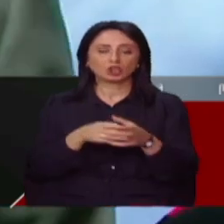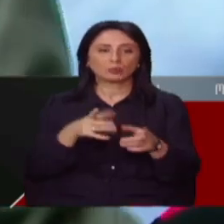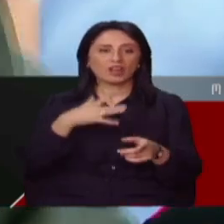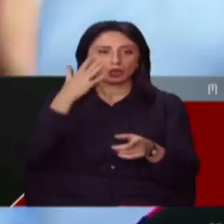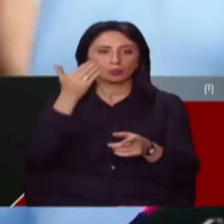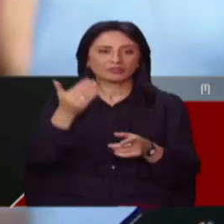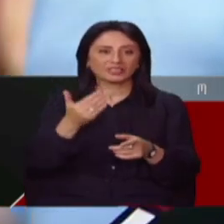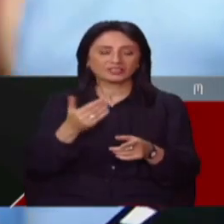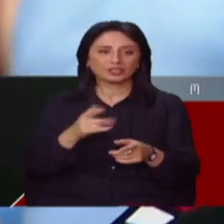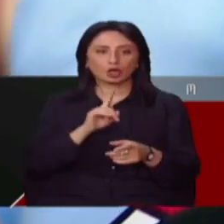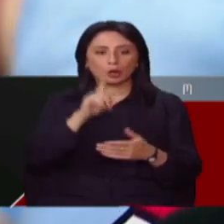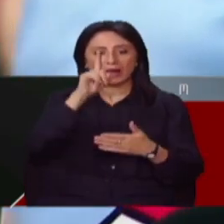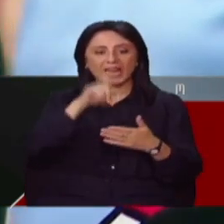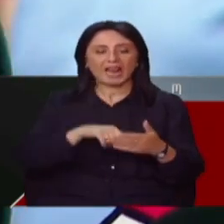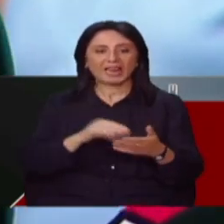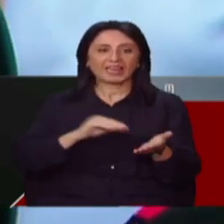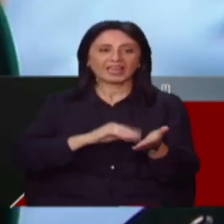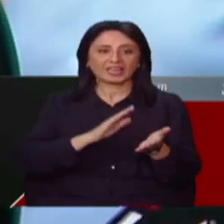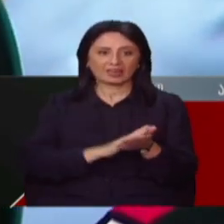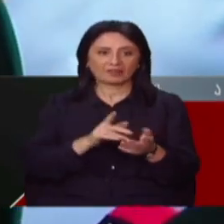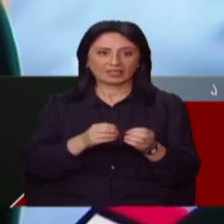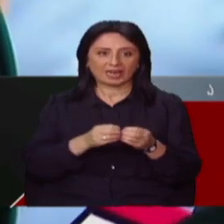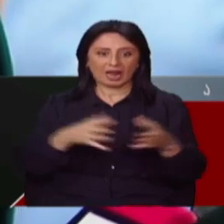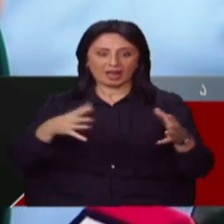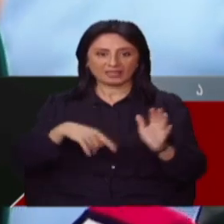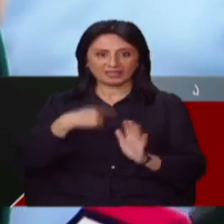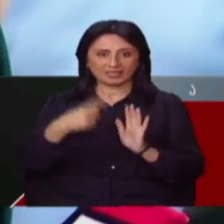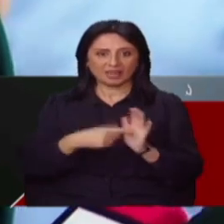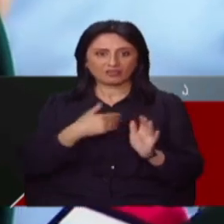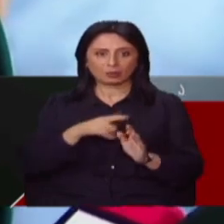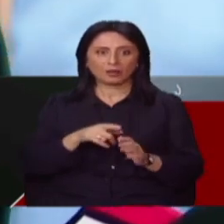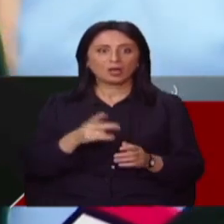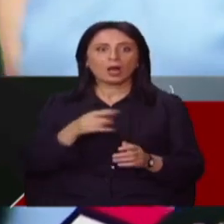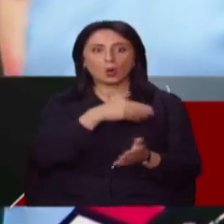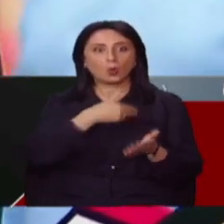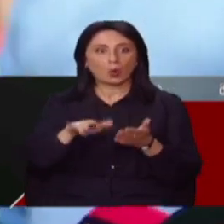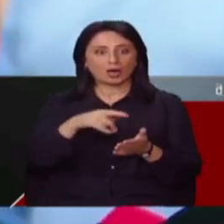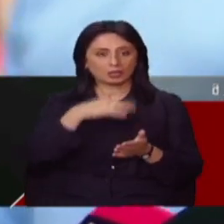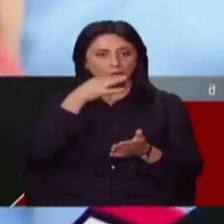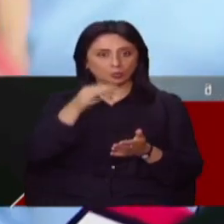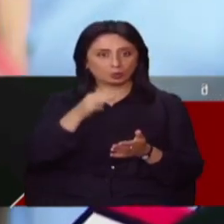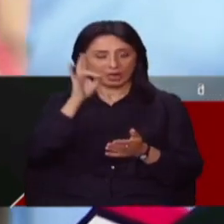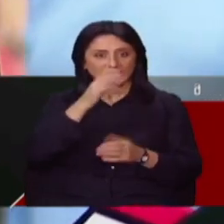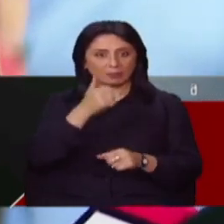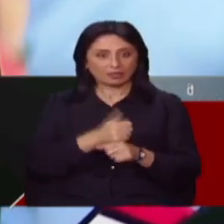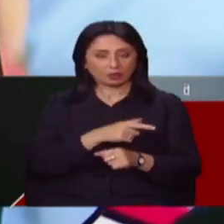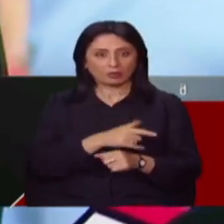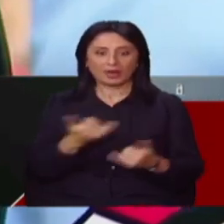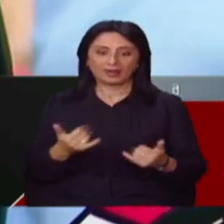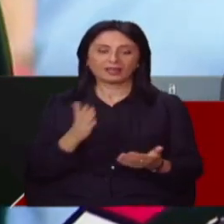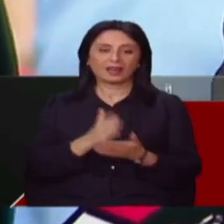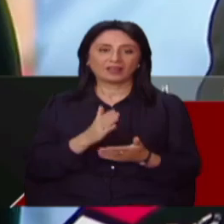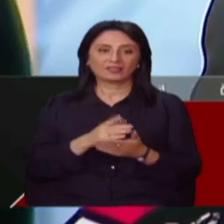ქართული ოსნების სახით რომ რელიგია შემოეტანა ეხა განხეთქილების საკითხად ამაზე უარი უთხრა საპატრიარქოს საპატრიარქო ახლა